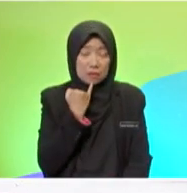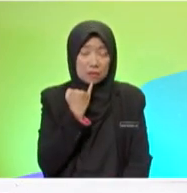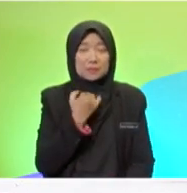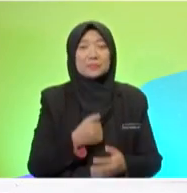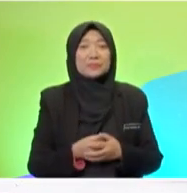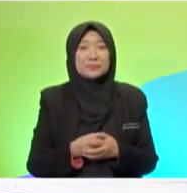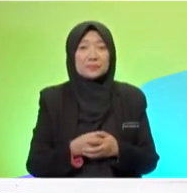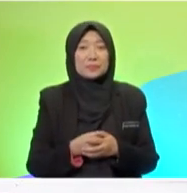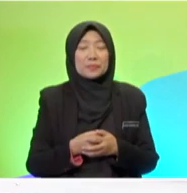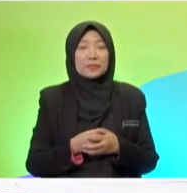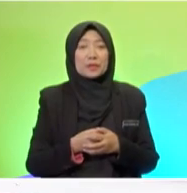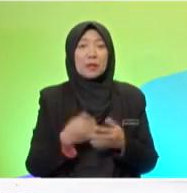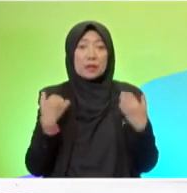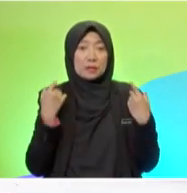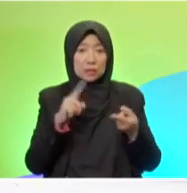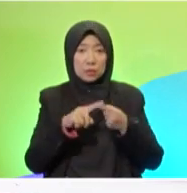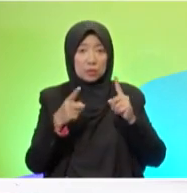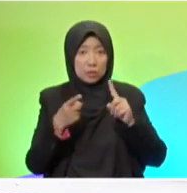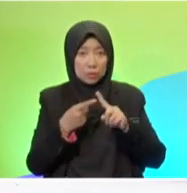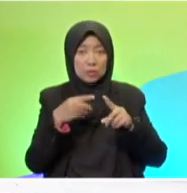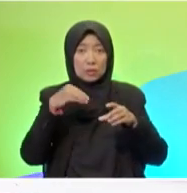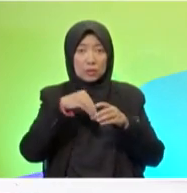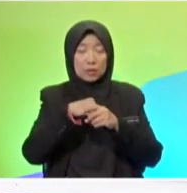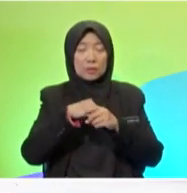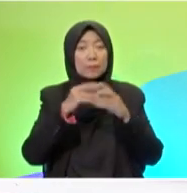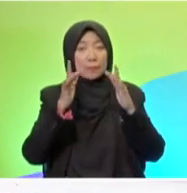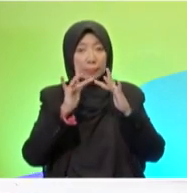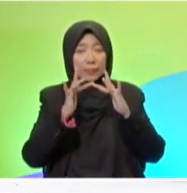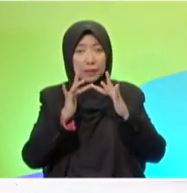di dalam talian yaitu Mira ada Sakura